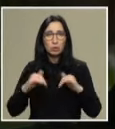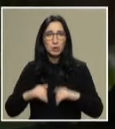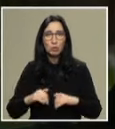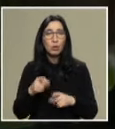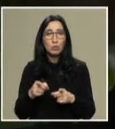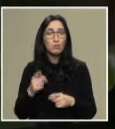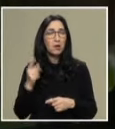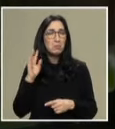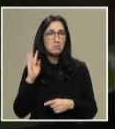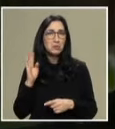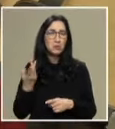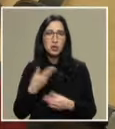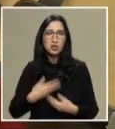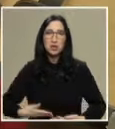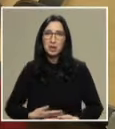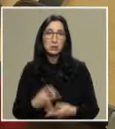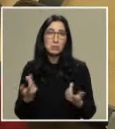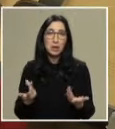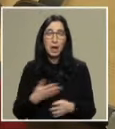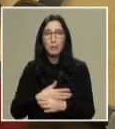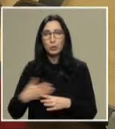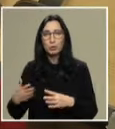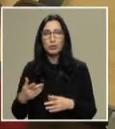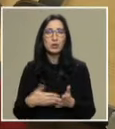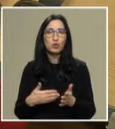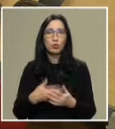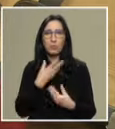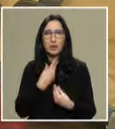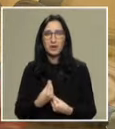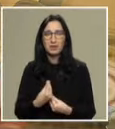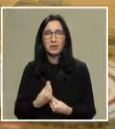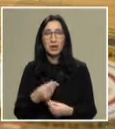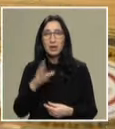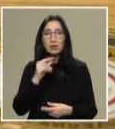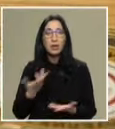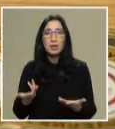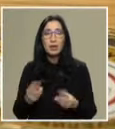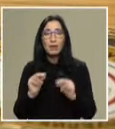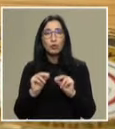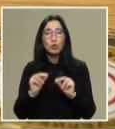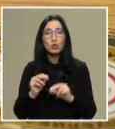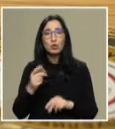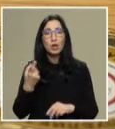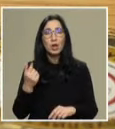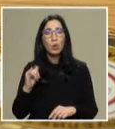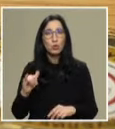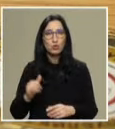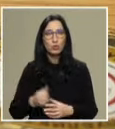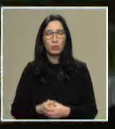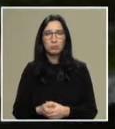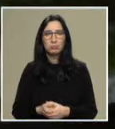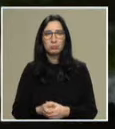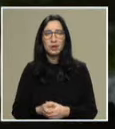това ми звучеше интересно и така продължих, защото ми хареса. Кажи ми, на какво те е учил Шо?